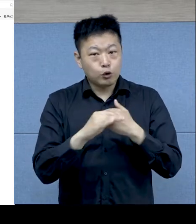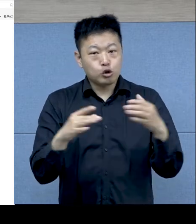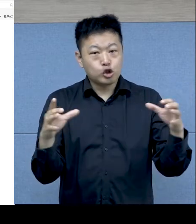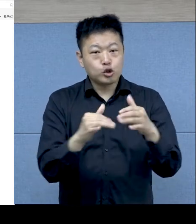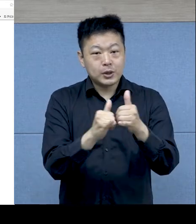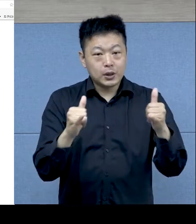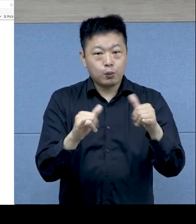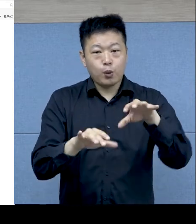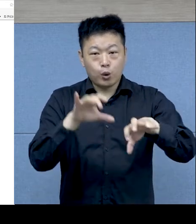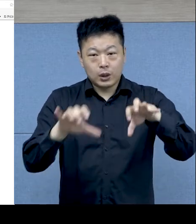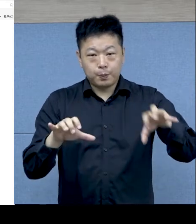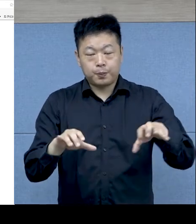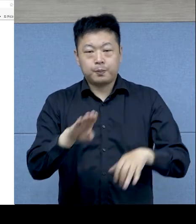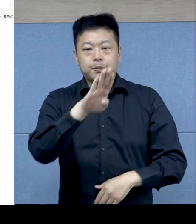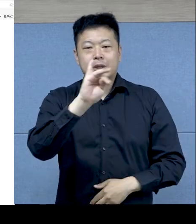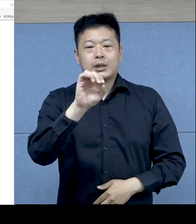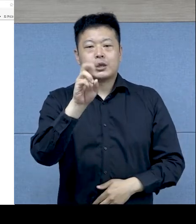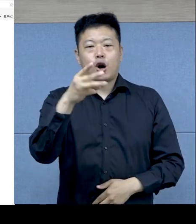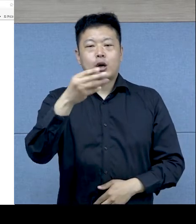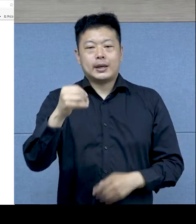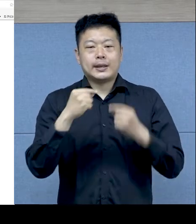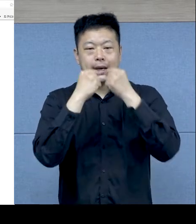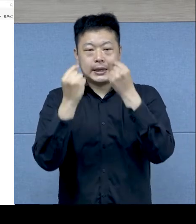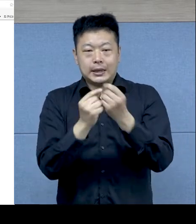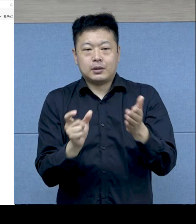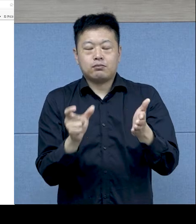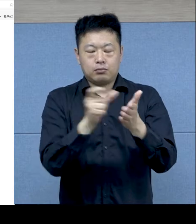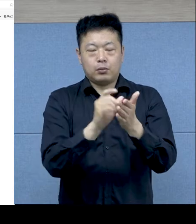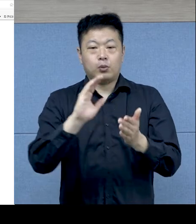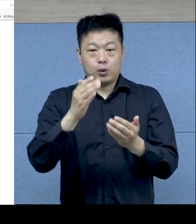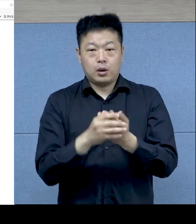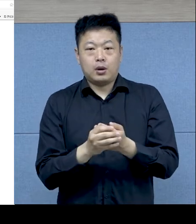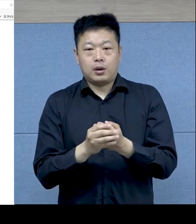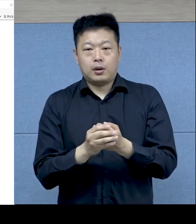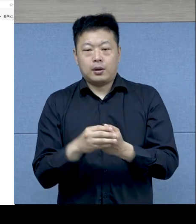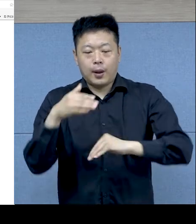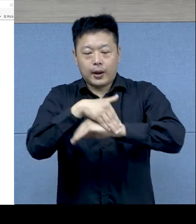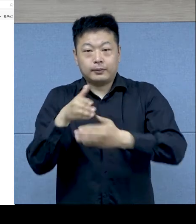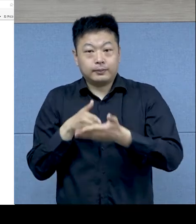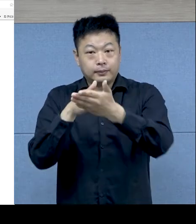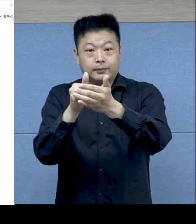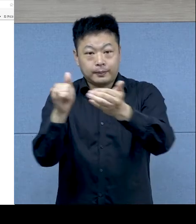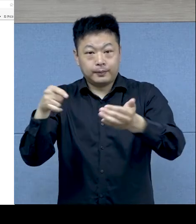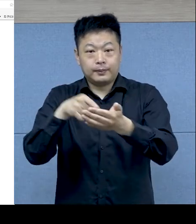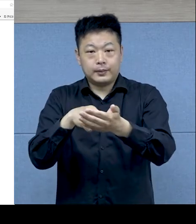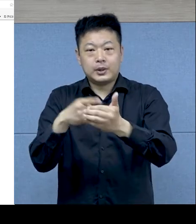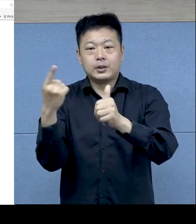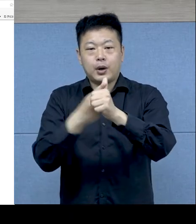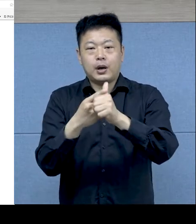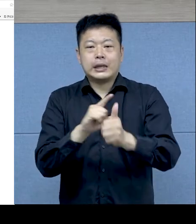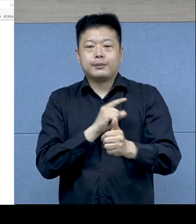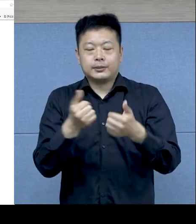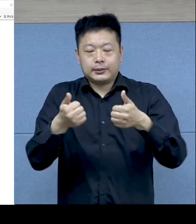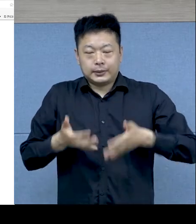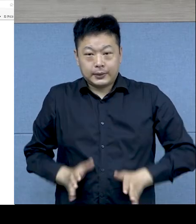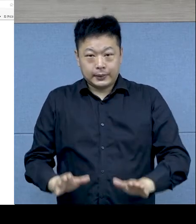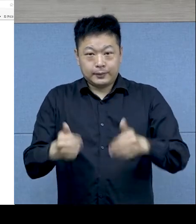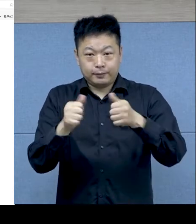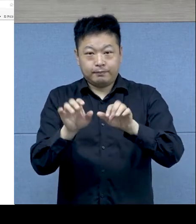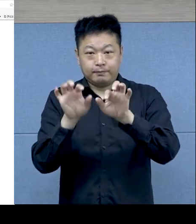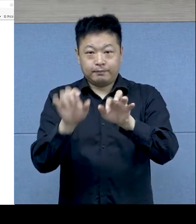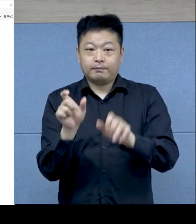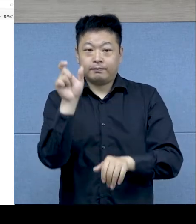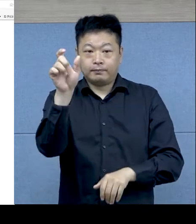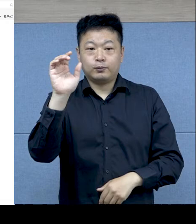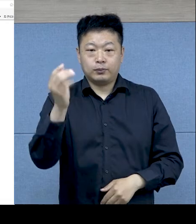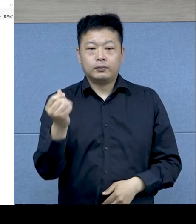경우는 비영리 개인을 선택하셔서요. 대표 제안자 1번에 생년월일을 기입해 주시면 되는데요. 제 걸로 먼저